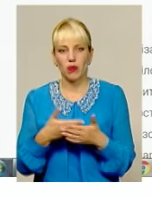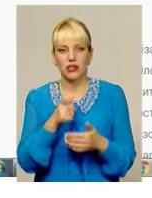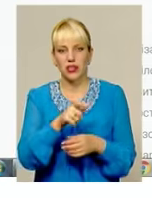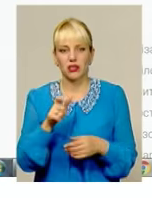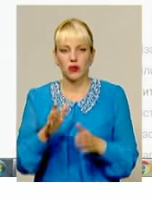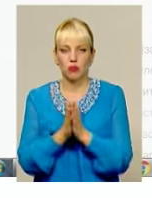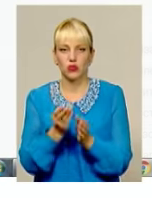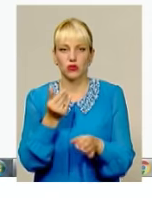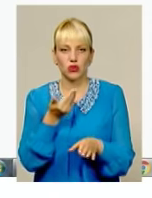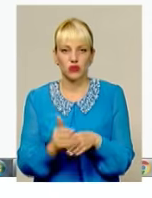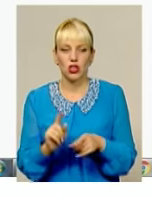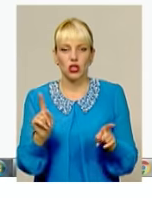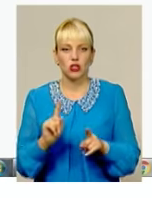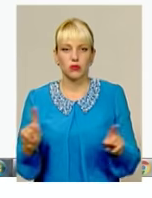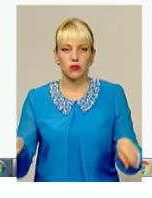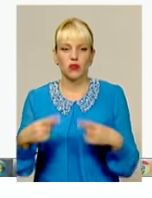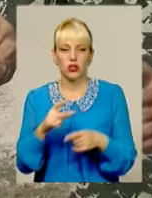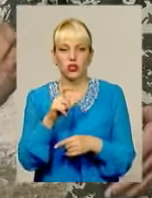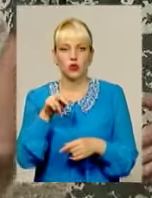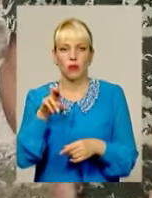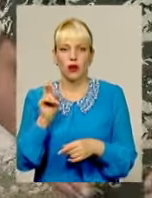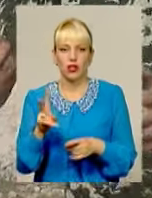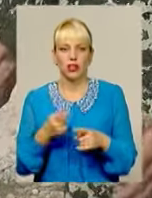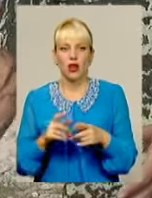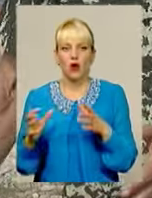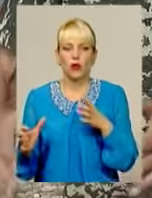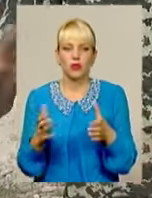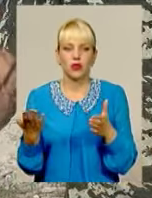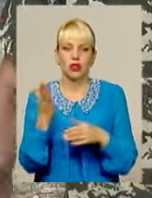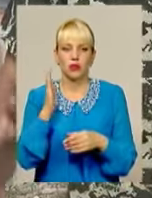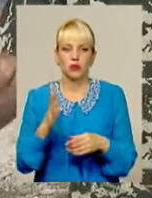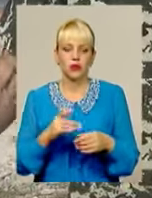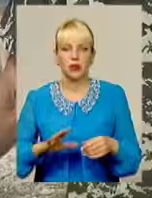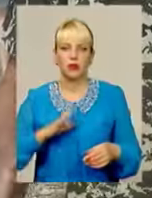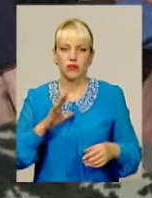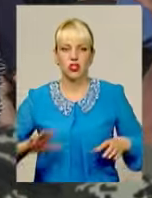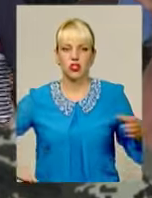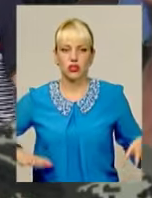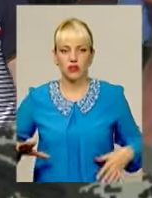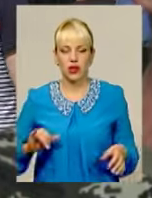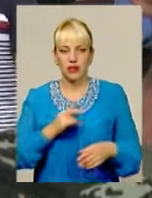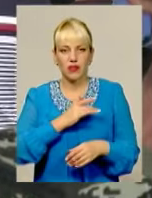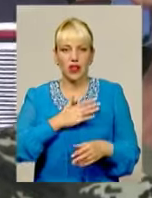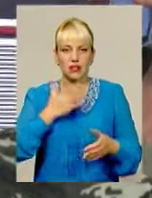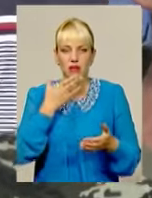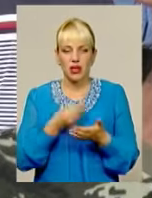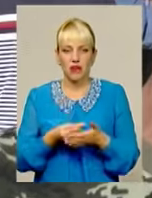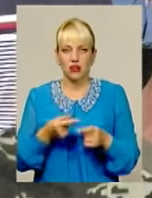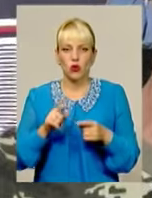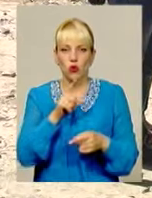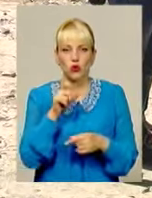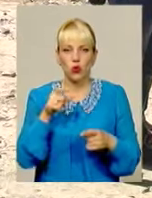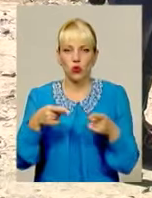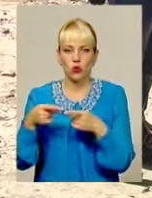просять виділити землю, аби створити зоопарк, опікуватися яким буде колишній дресурувальник і власник приватного зоокуточку Сергій